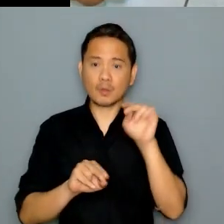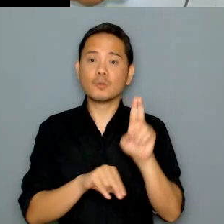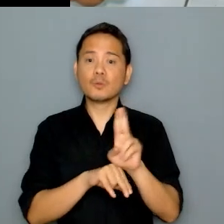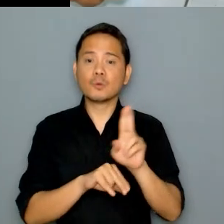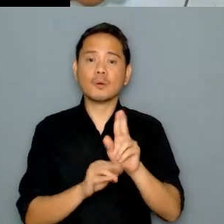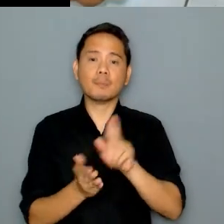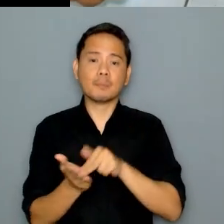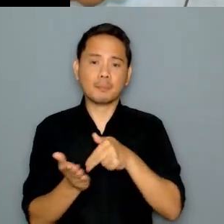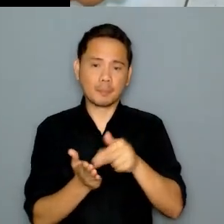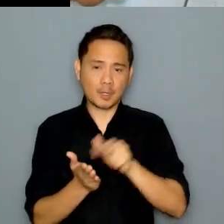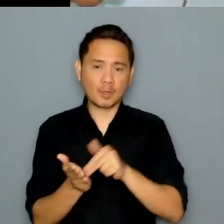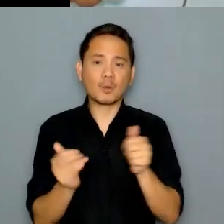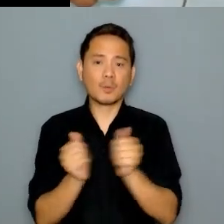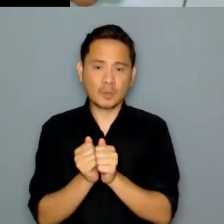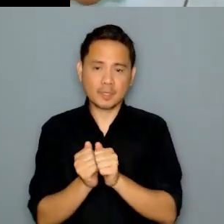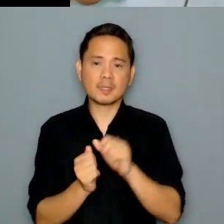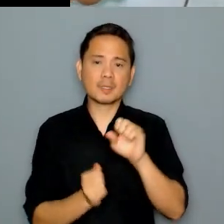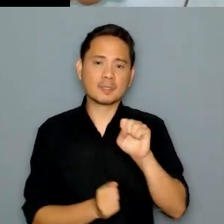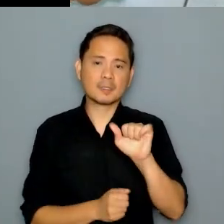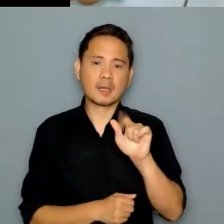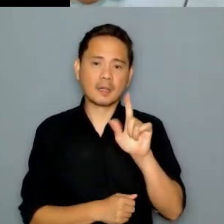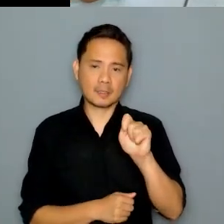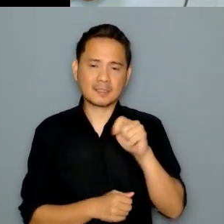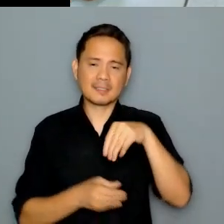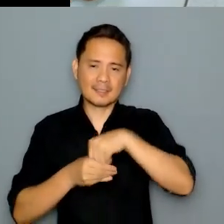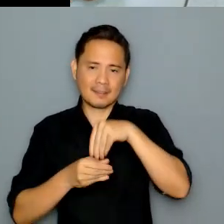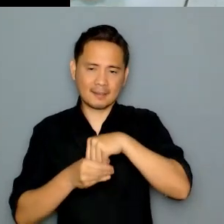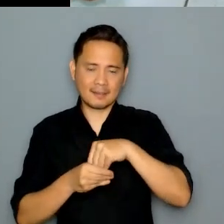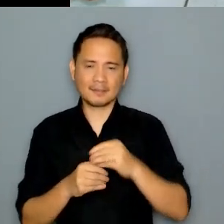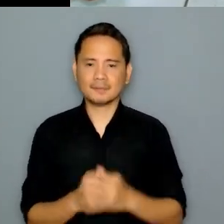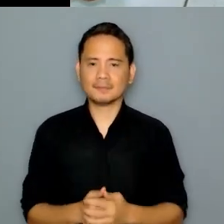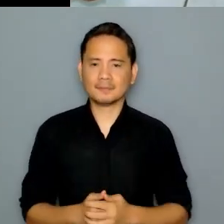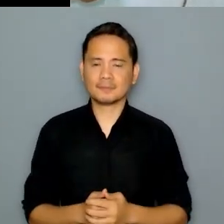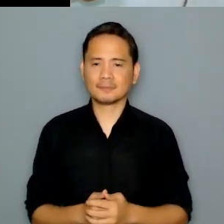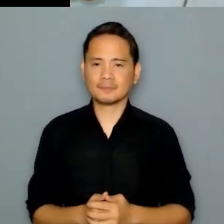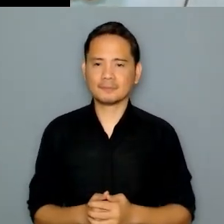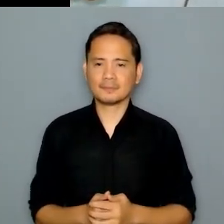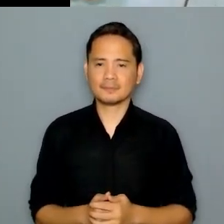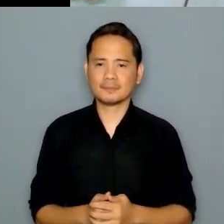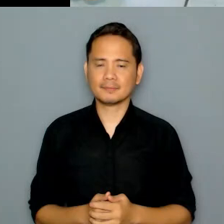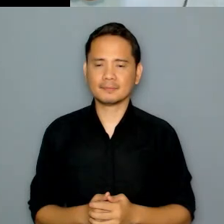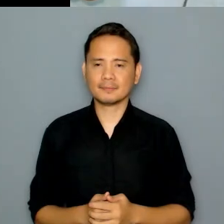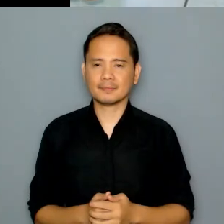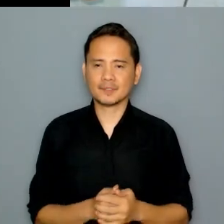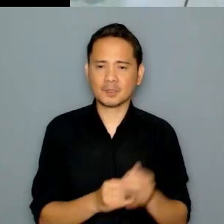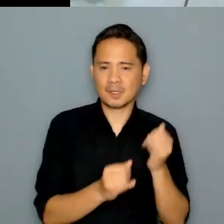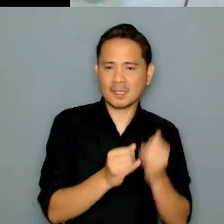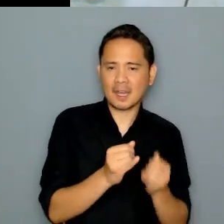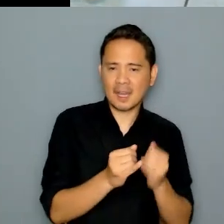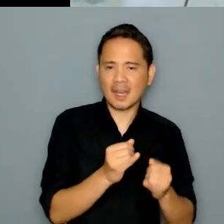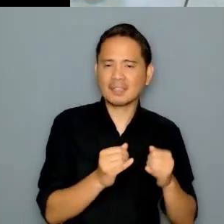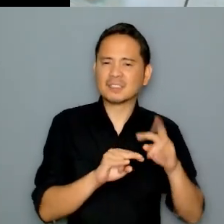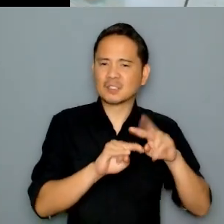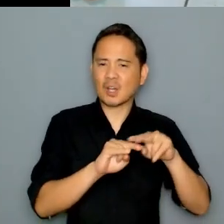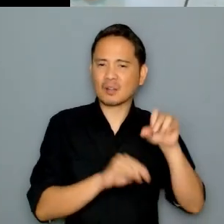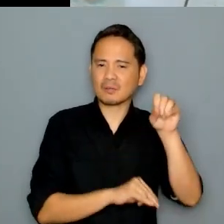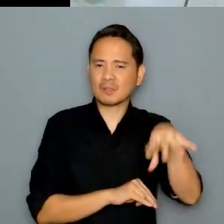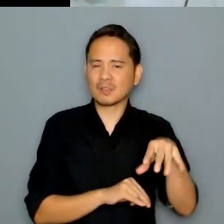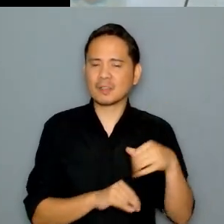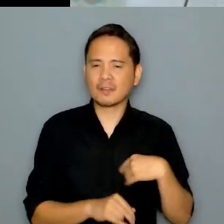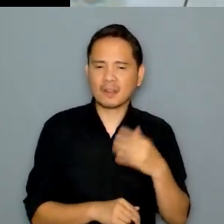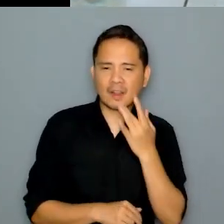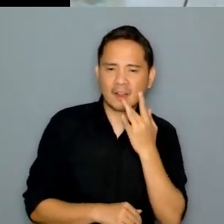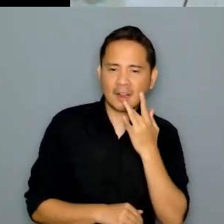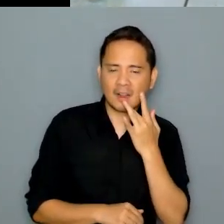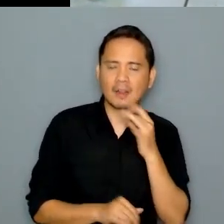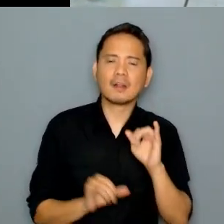aking nilagay. Kaya nitong last ko na lang siya nilagyan kasi medyo natatabangan ako dahil 500